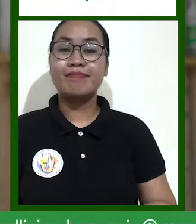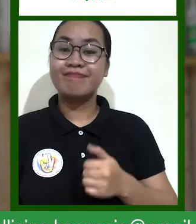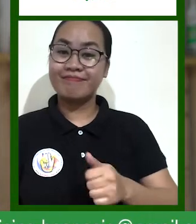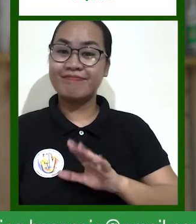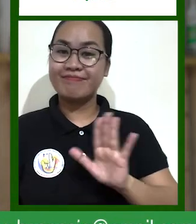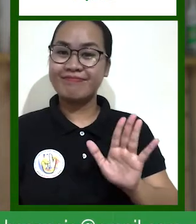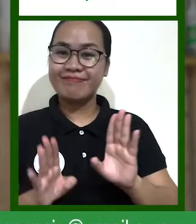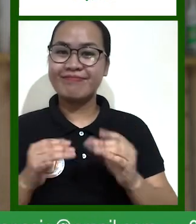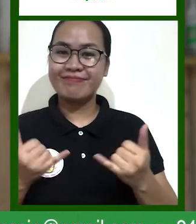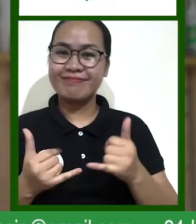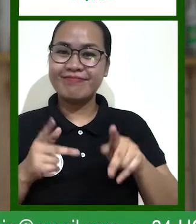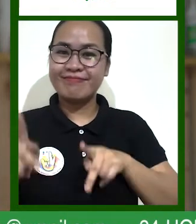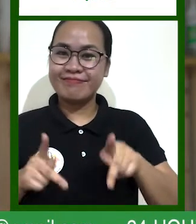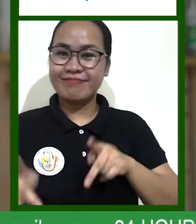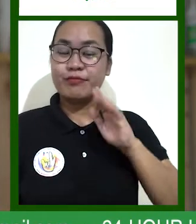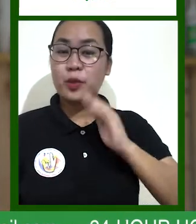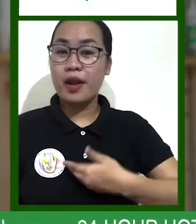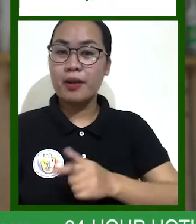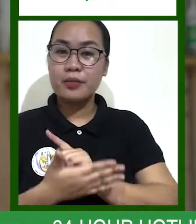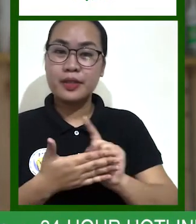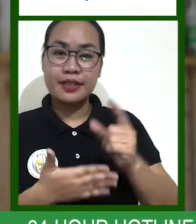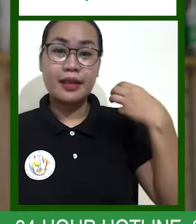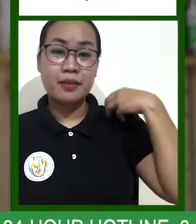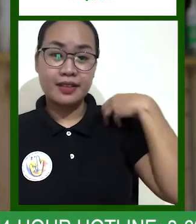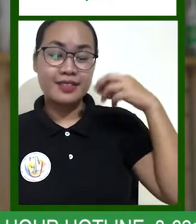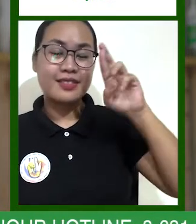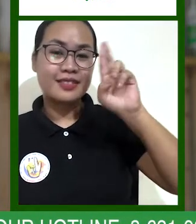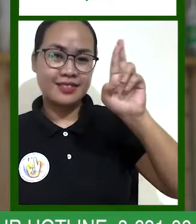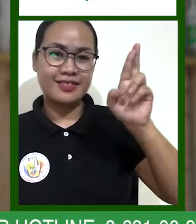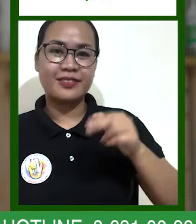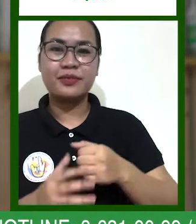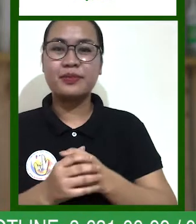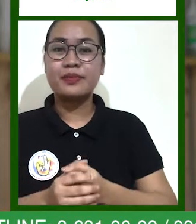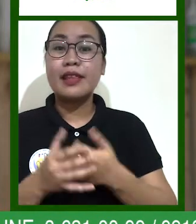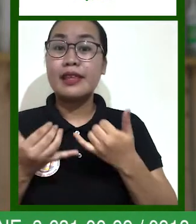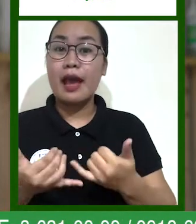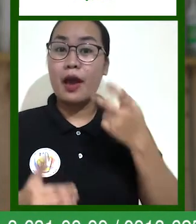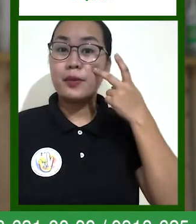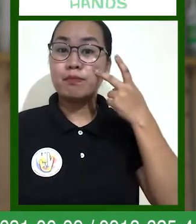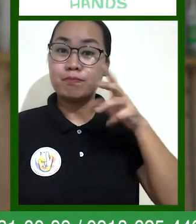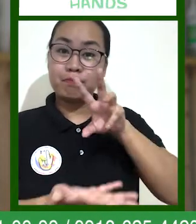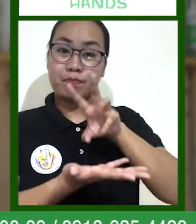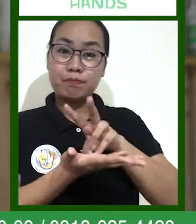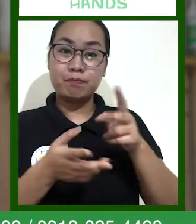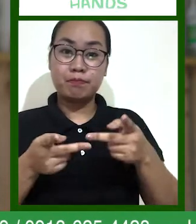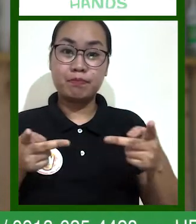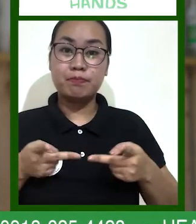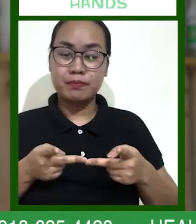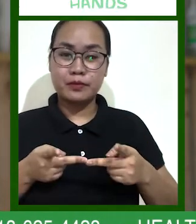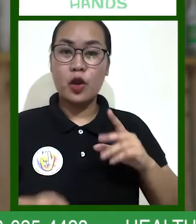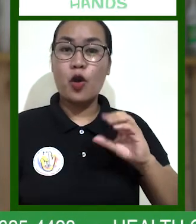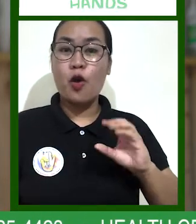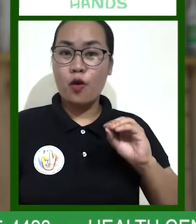Magandang araw po mga kabarangay. Welcome to our weekly Kapitan's Report. So nandito po tayo sa